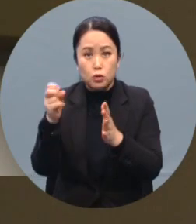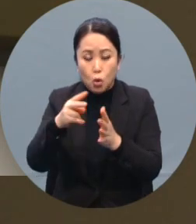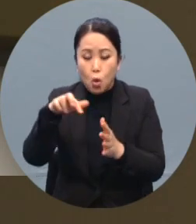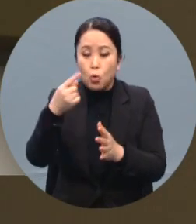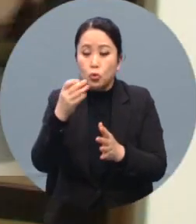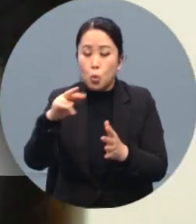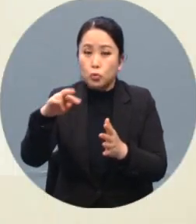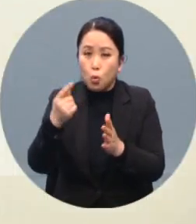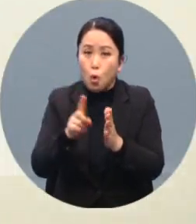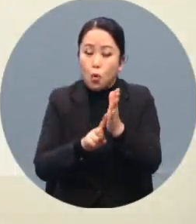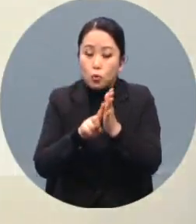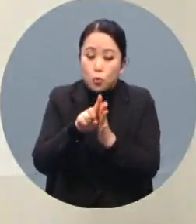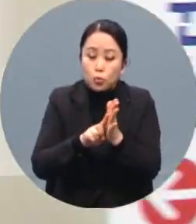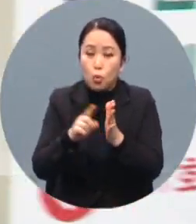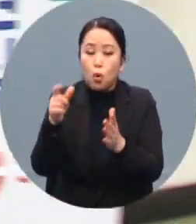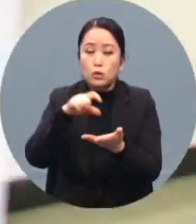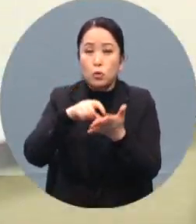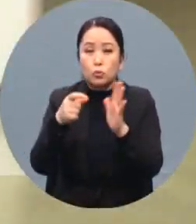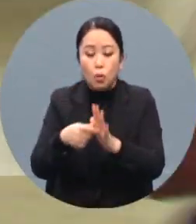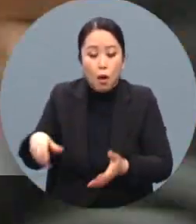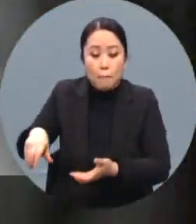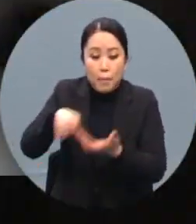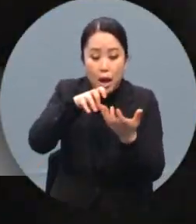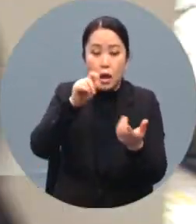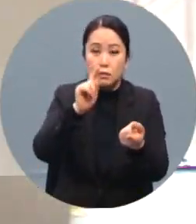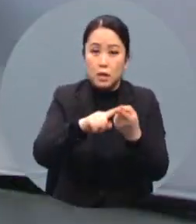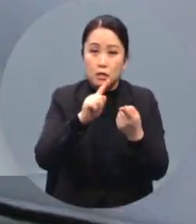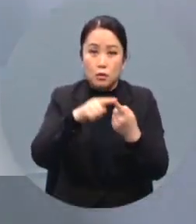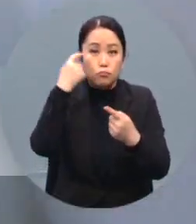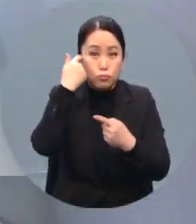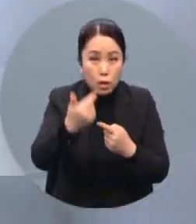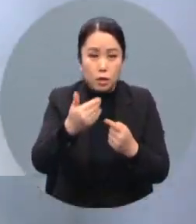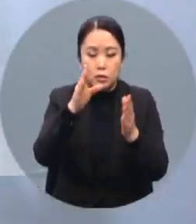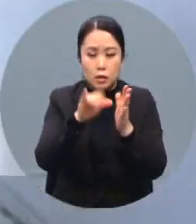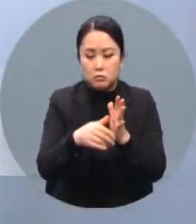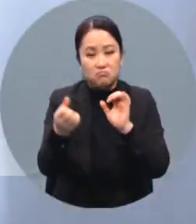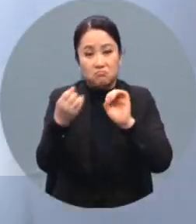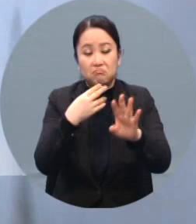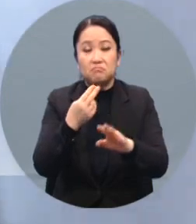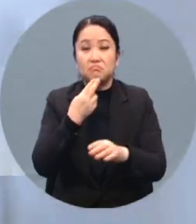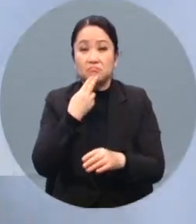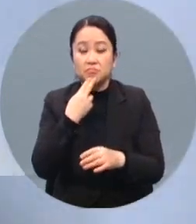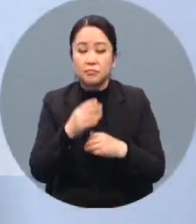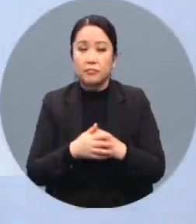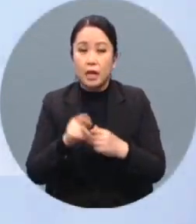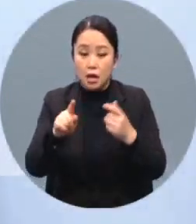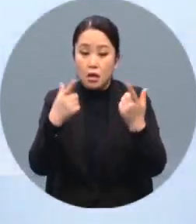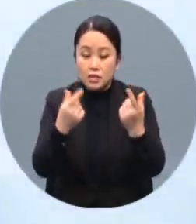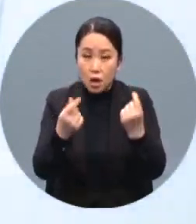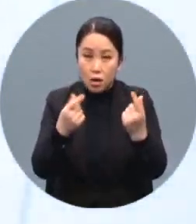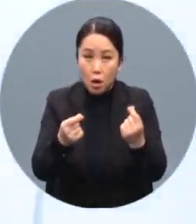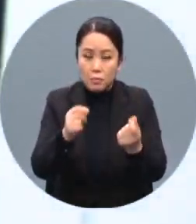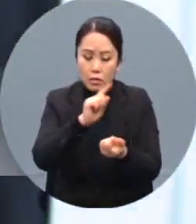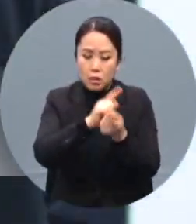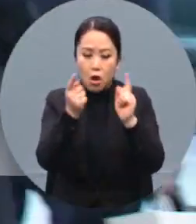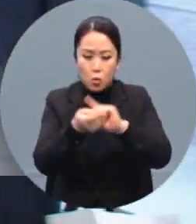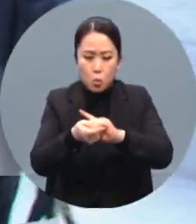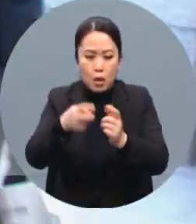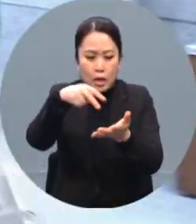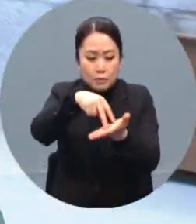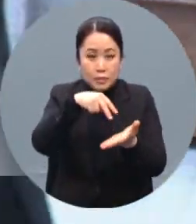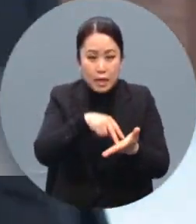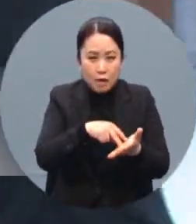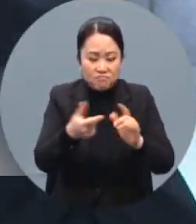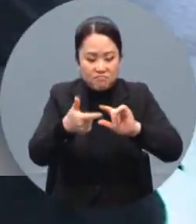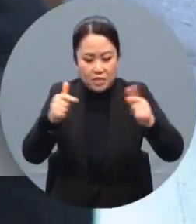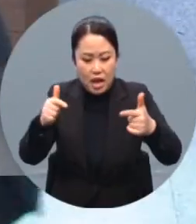방출할 것인지 묻는 시민단체 측 질의에는 답변을 내놓지 않았습니다. 이렇게 이번 변론은 양측의 입장 차이만